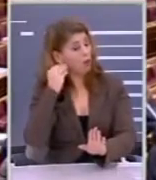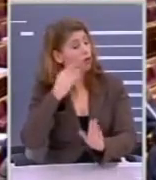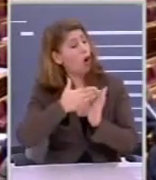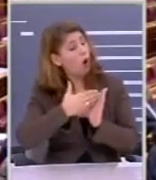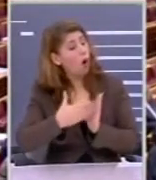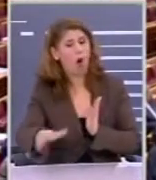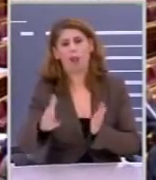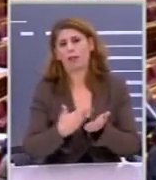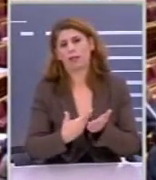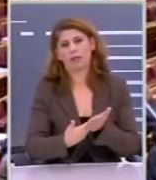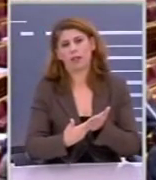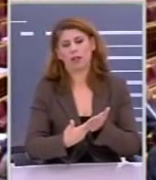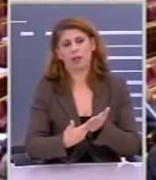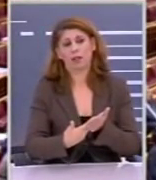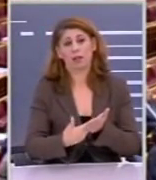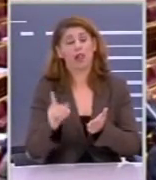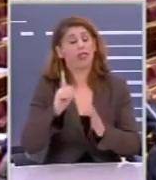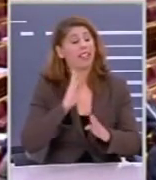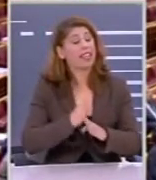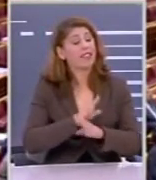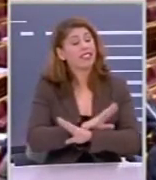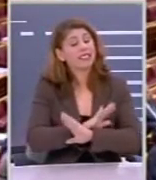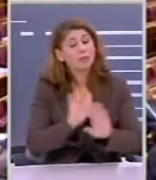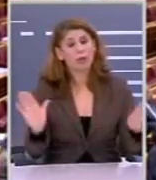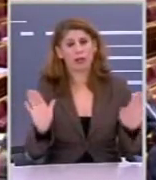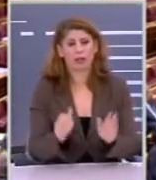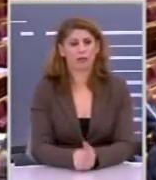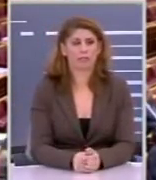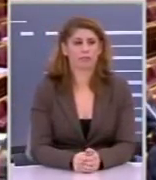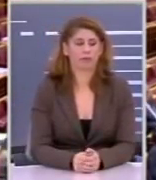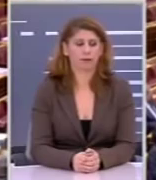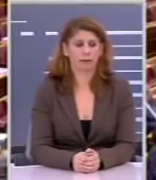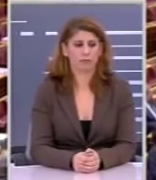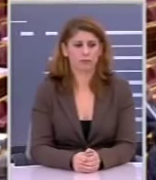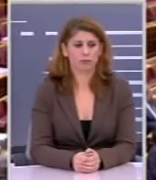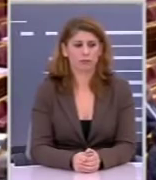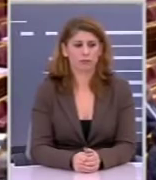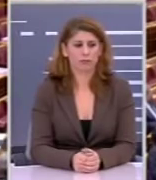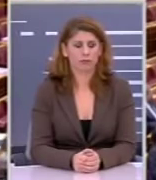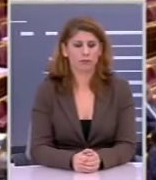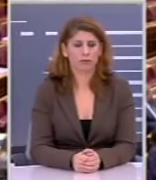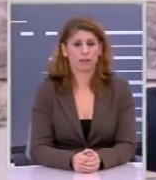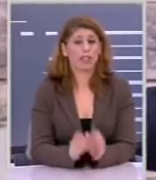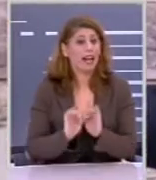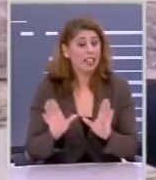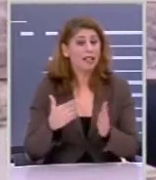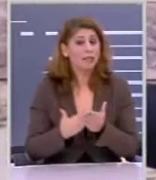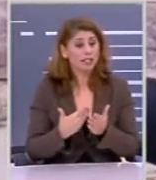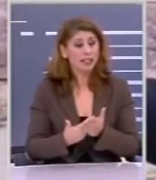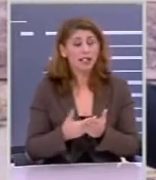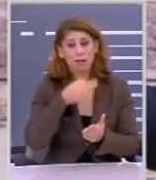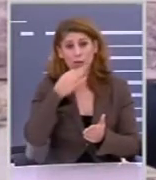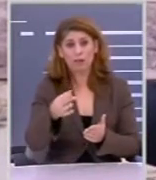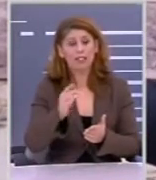όλα. Δεν κρύφτηκε τίποτα. Κανένα από τα στοιχεία που αναφέρατε δεν